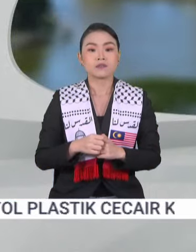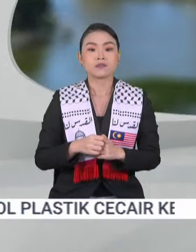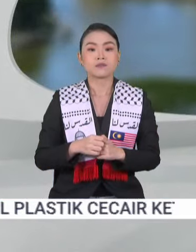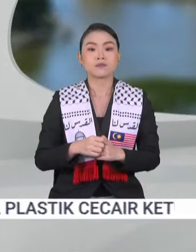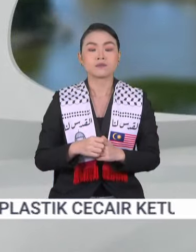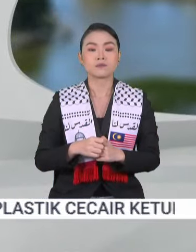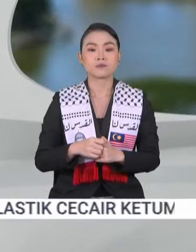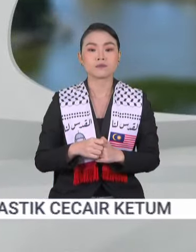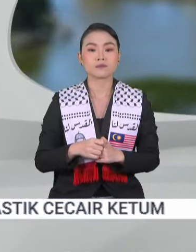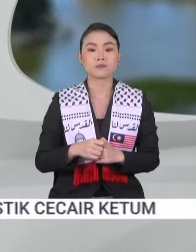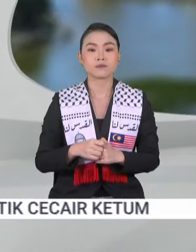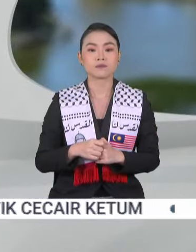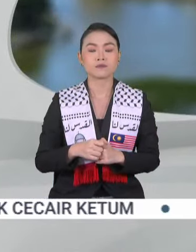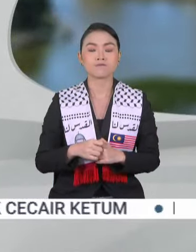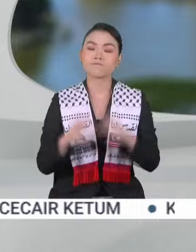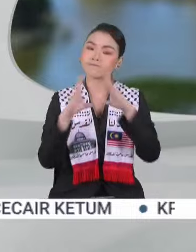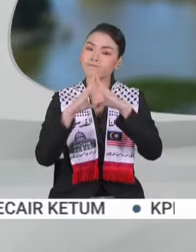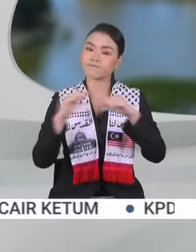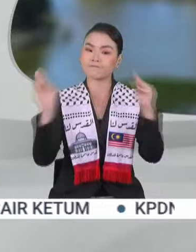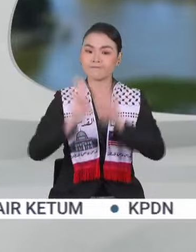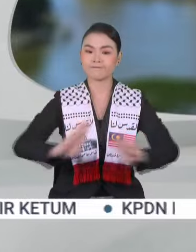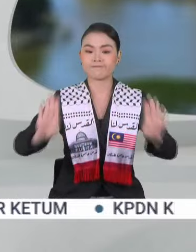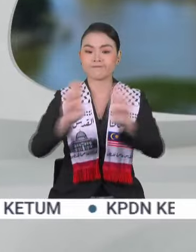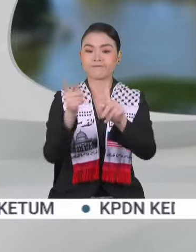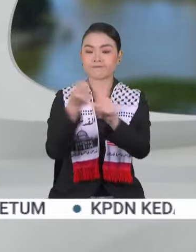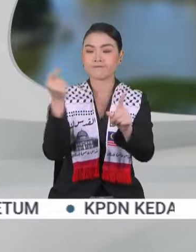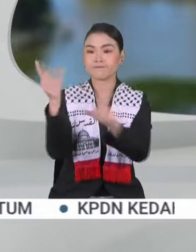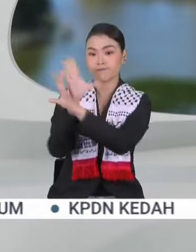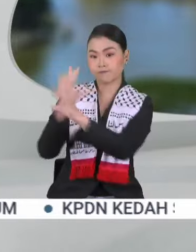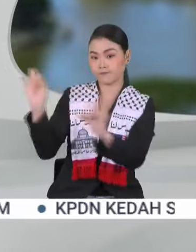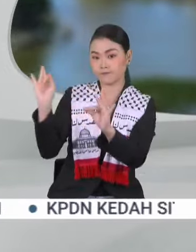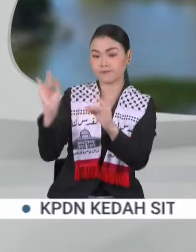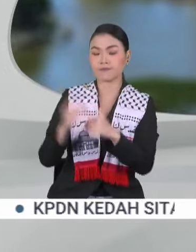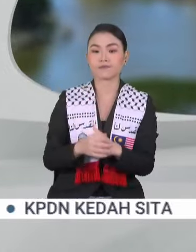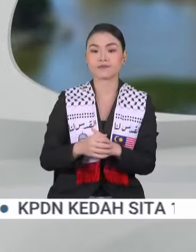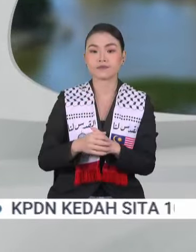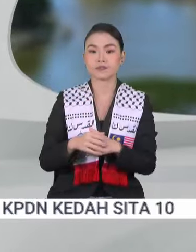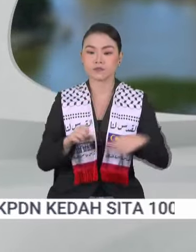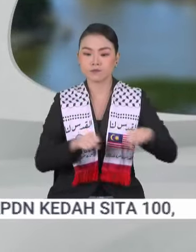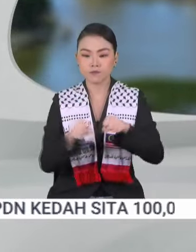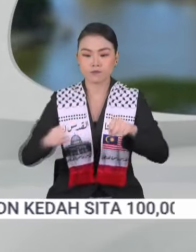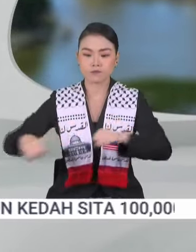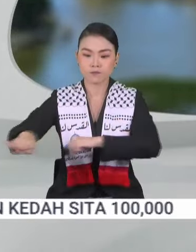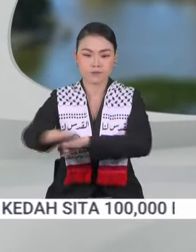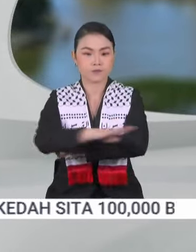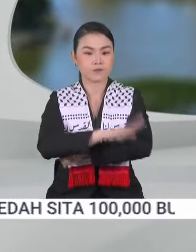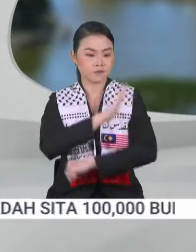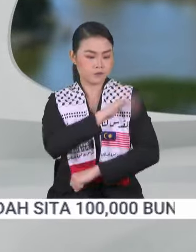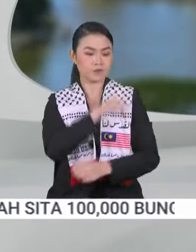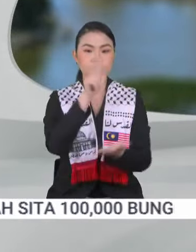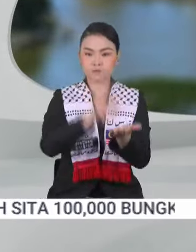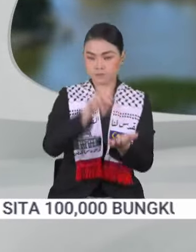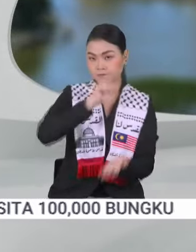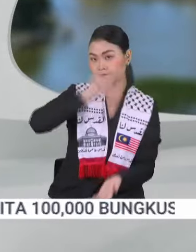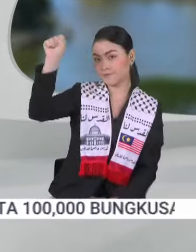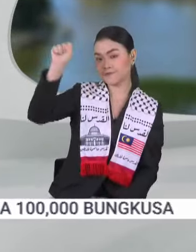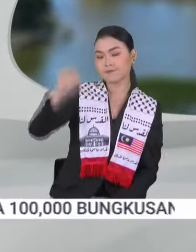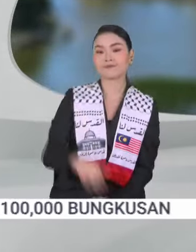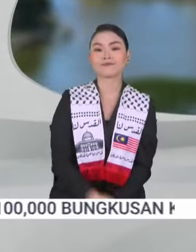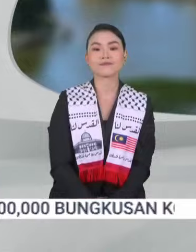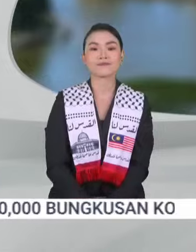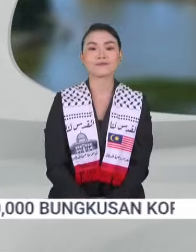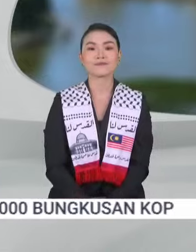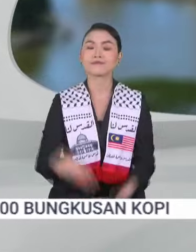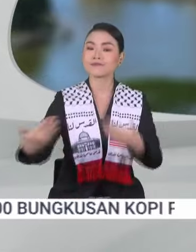1952 baik saudara perkongsian itu tadi mengakhiri berita dari Sarawak dari sungai hingga ke Segara Palestin pasti